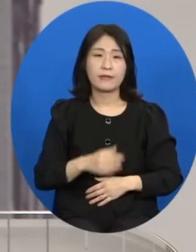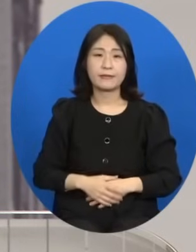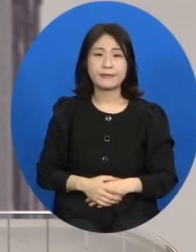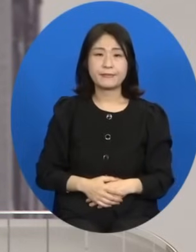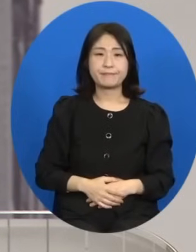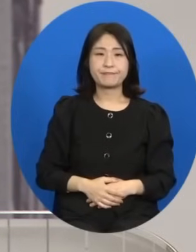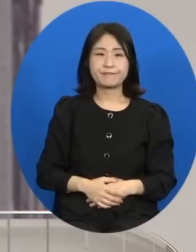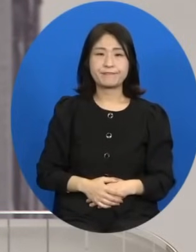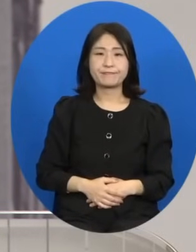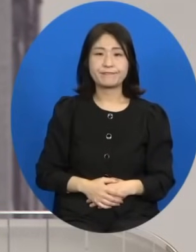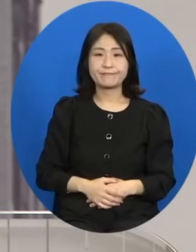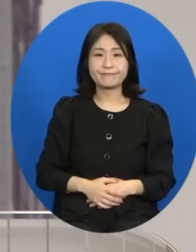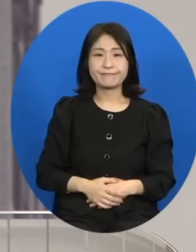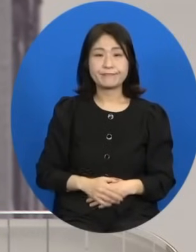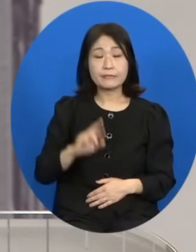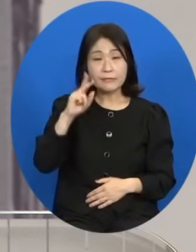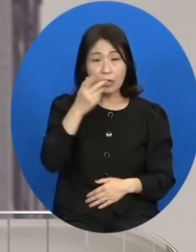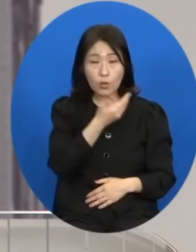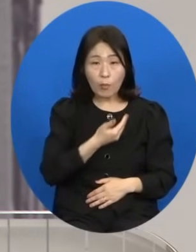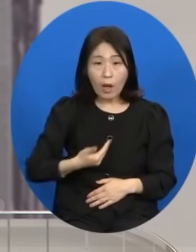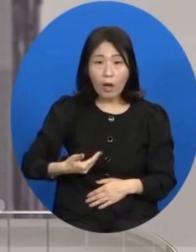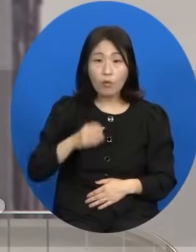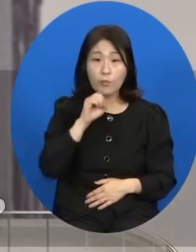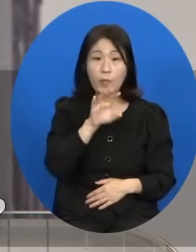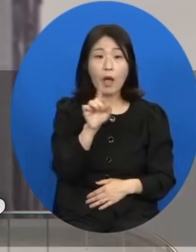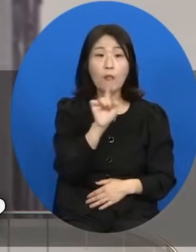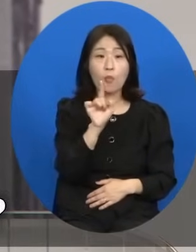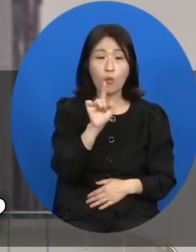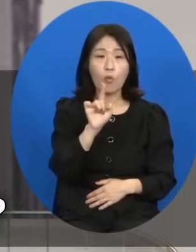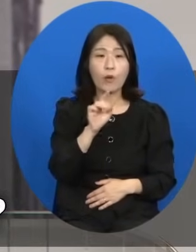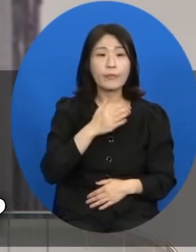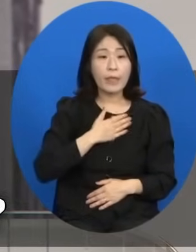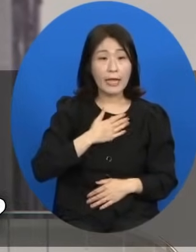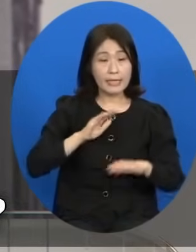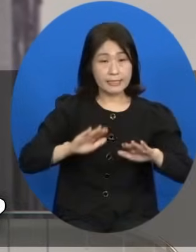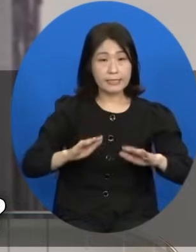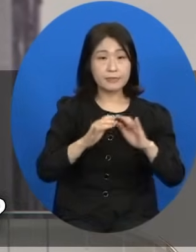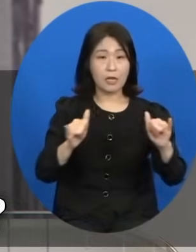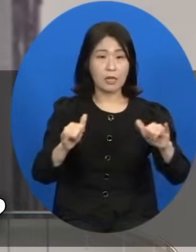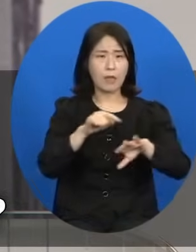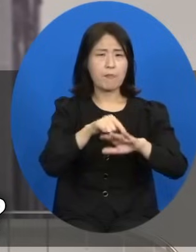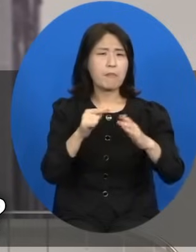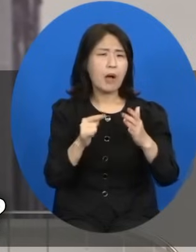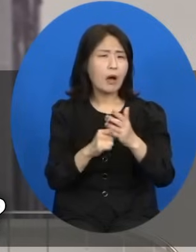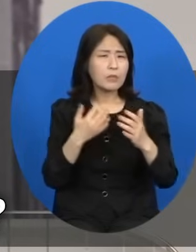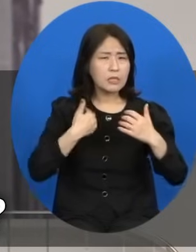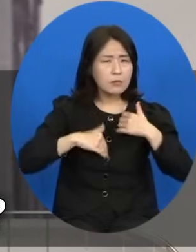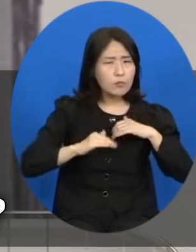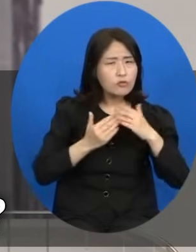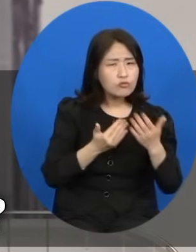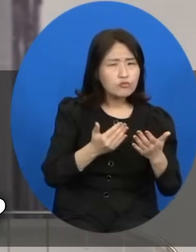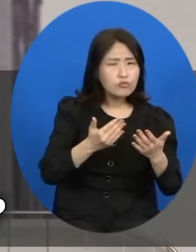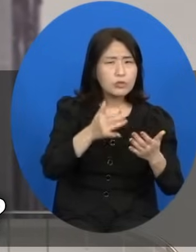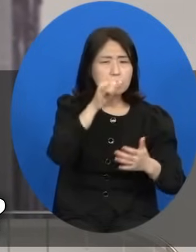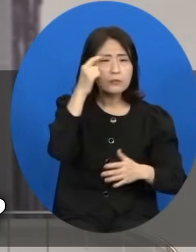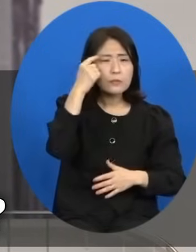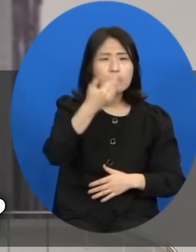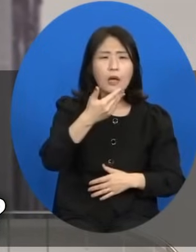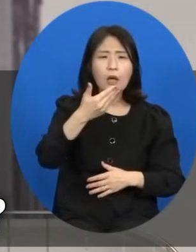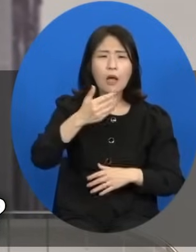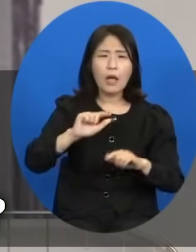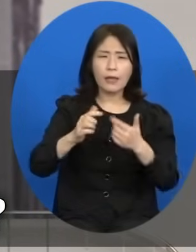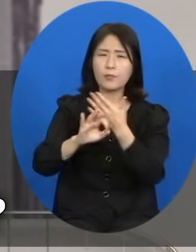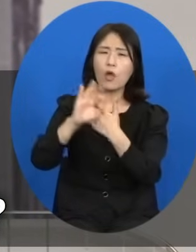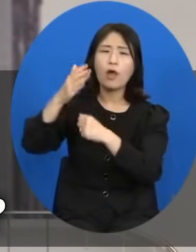않습니까 사도 바울이 이런 얘기를 했어요 갈라디아서 1장 10절에 내가 지금 사람들의 마음을 기쁘게 하려 하고 있습니까 아니면 하나님의